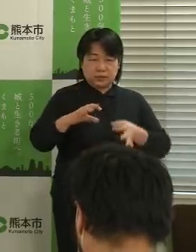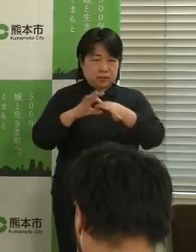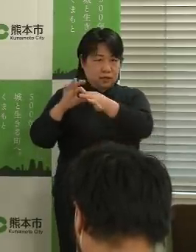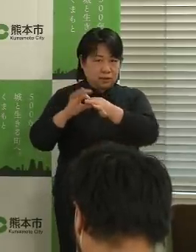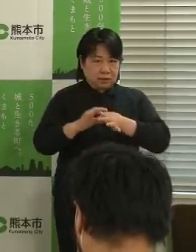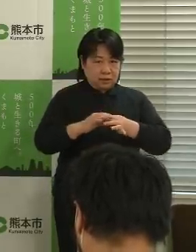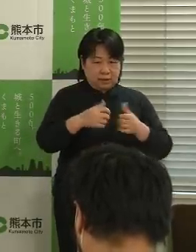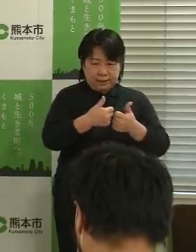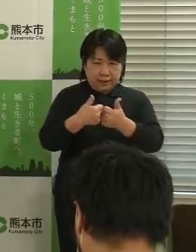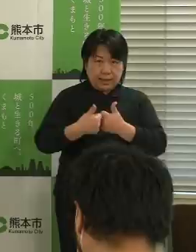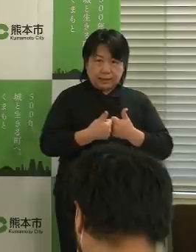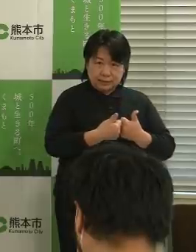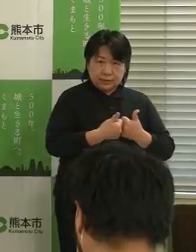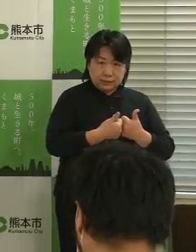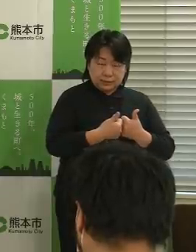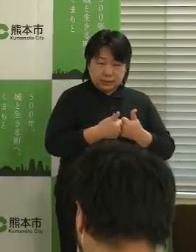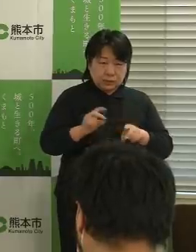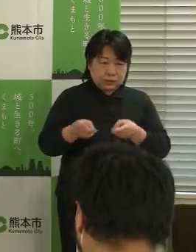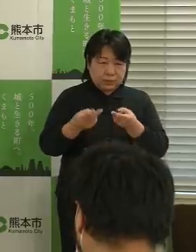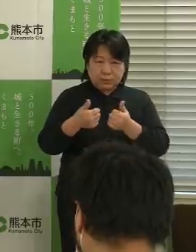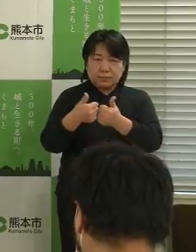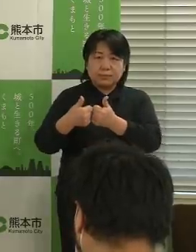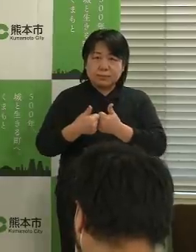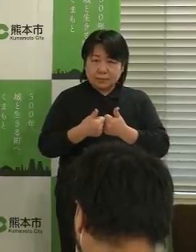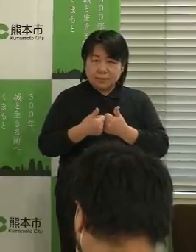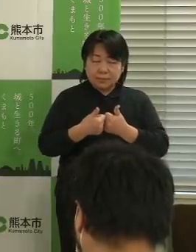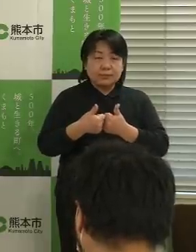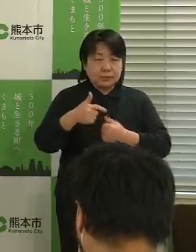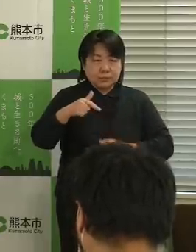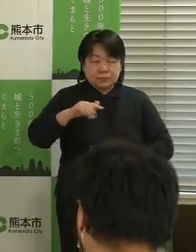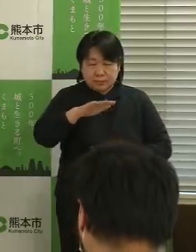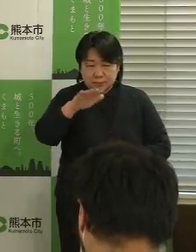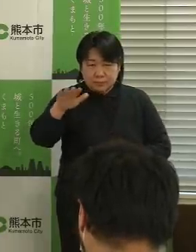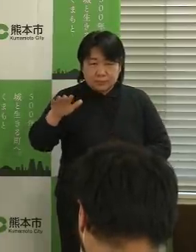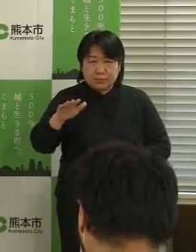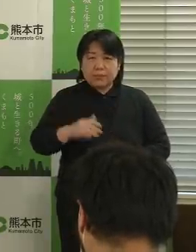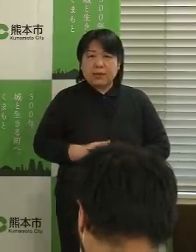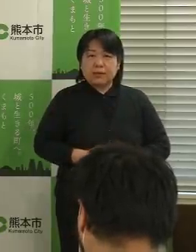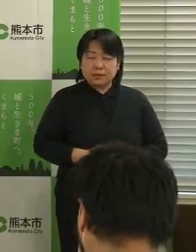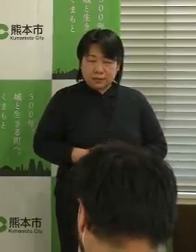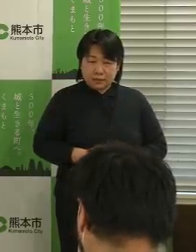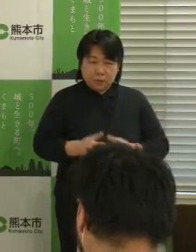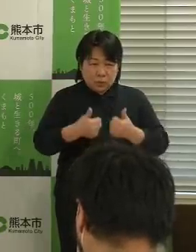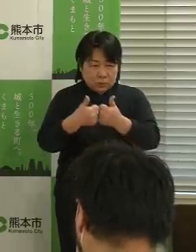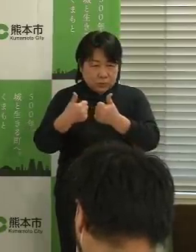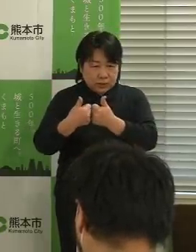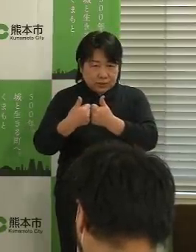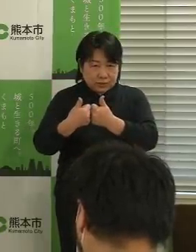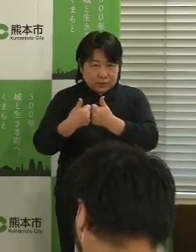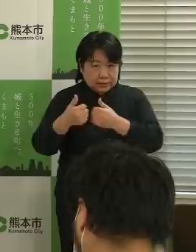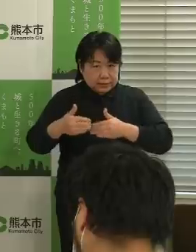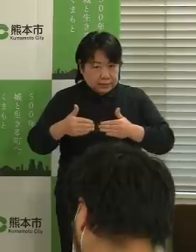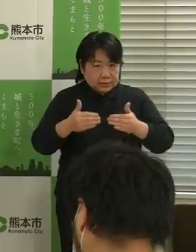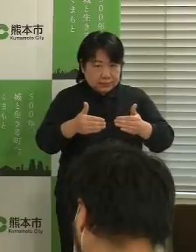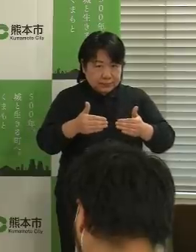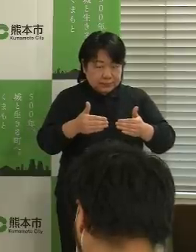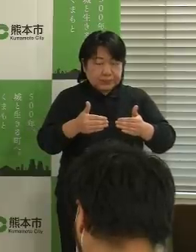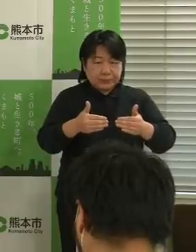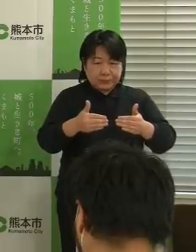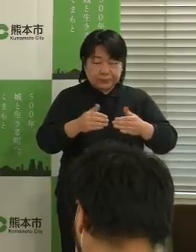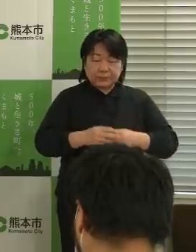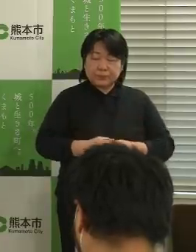ろな会議、あるいは専門家会議の先生方ともご相談しながらということでございますので、そこは一定